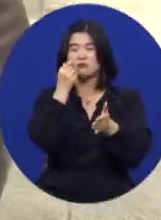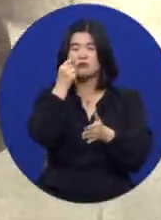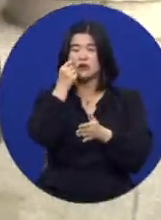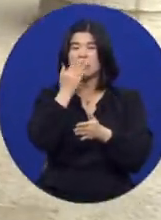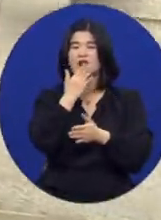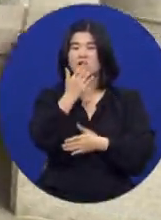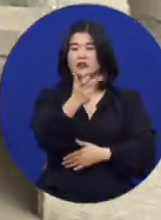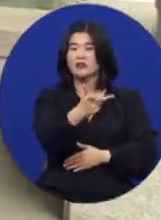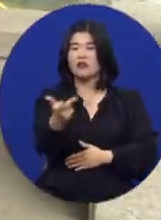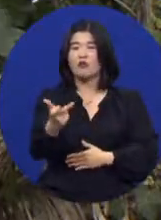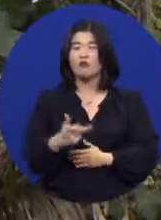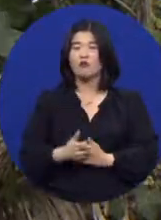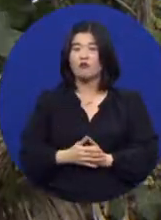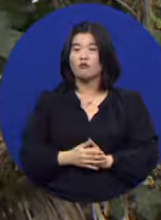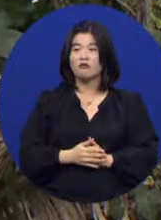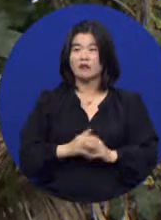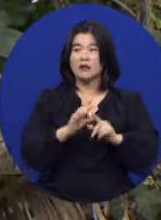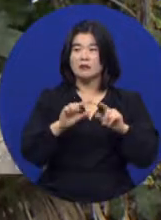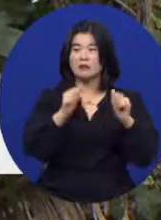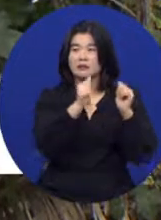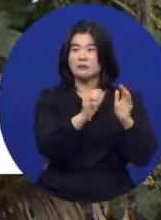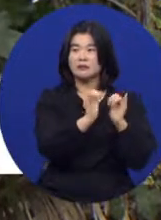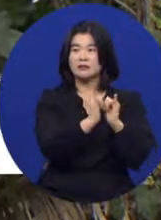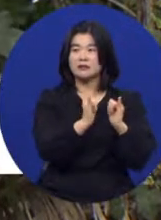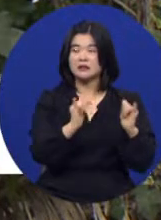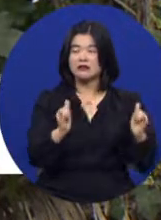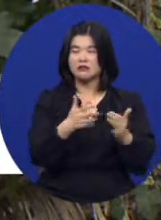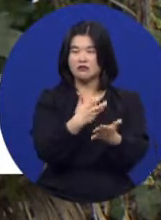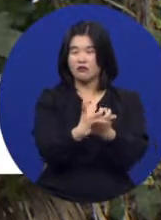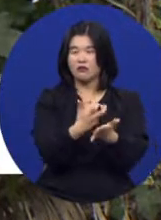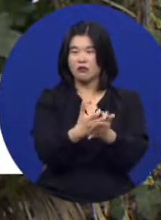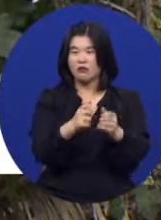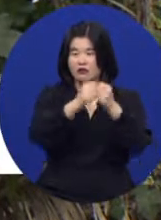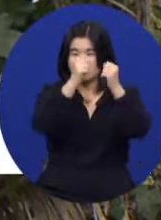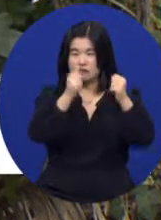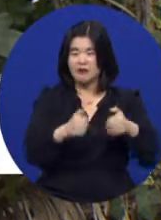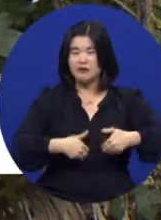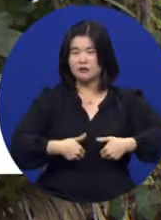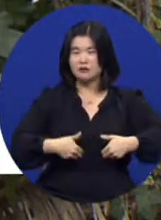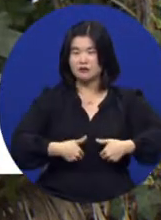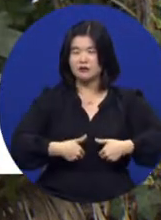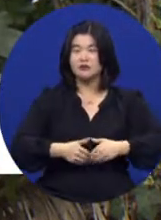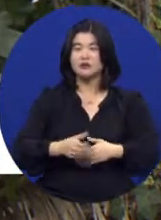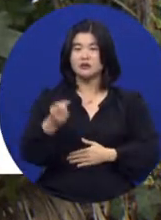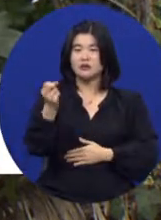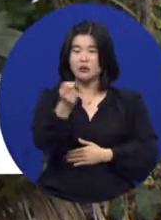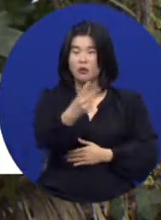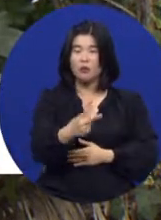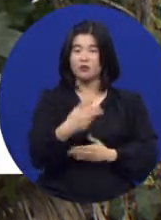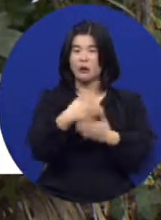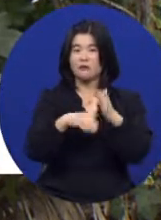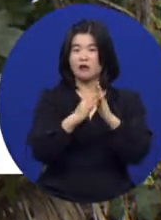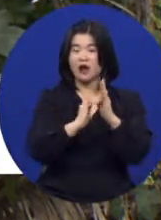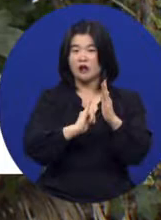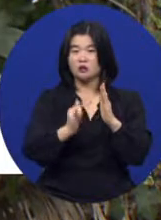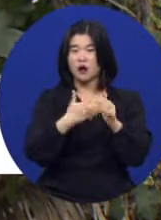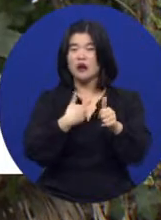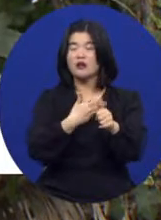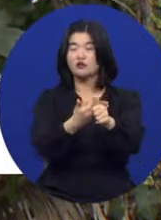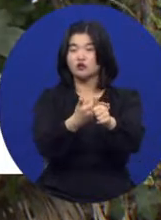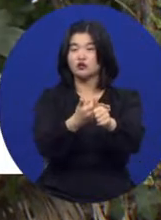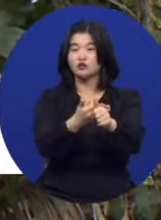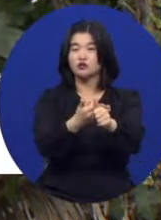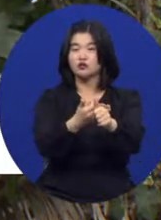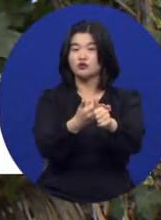못할 가능성이 높습니다. 일반 재판 수용인들에 대한 자료의 어떤 체계적인 정리도 필요하고 또 유족들한테 그것을 알려주는